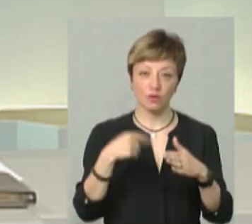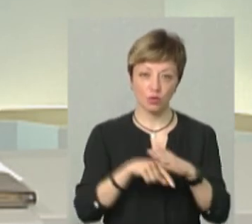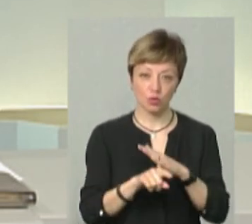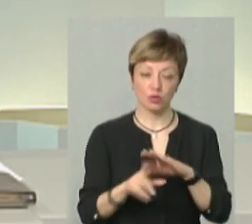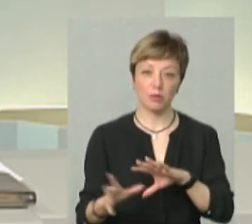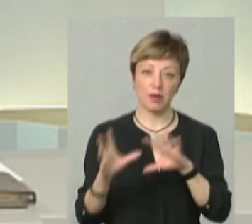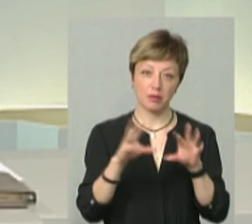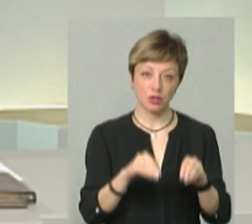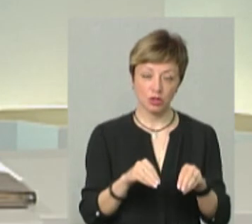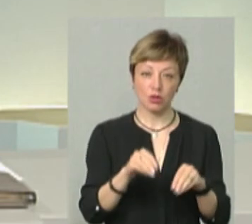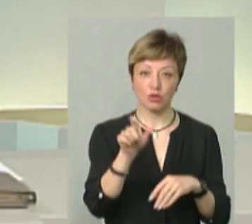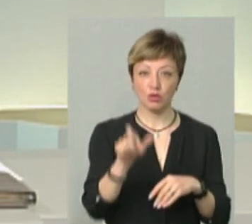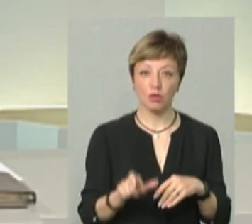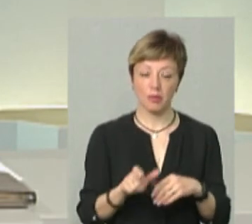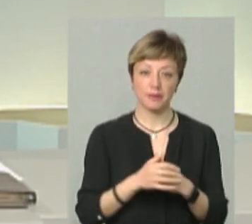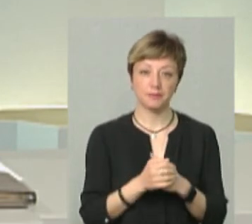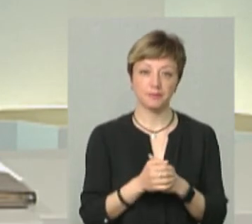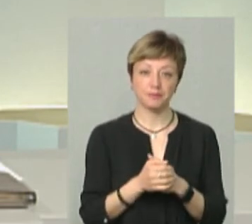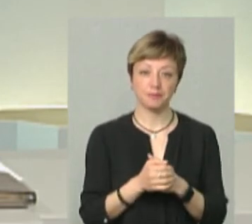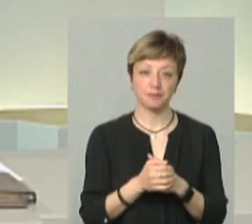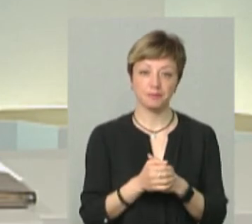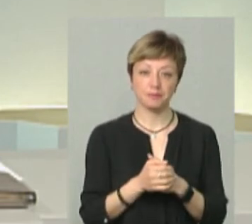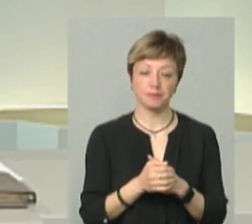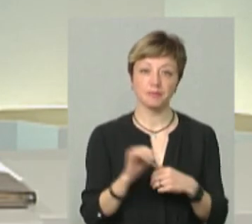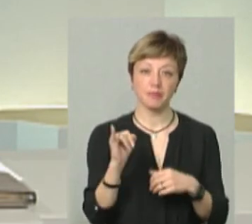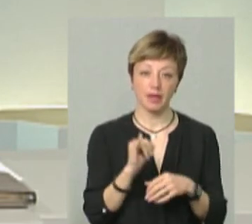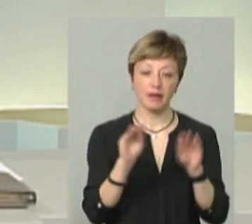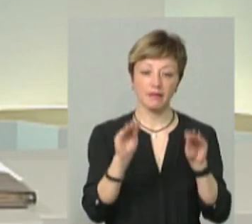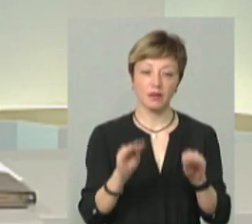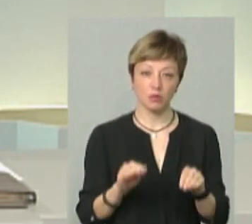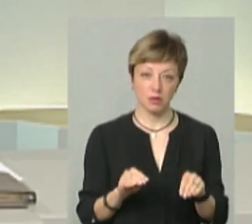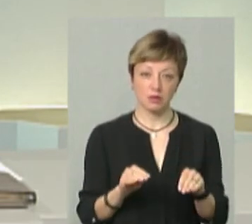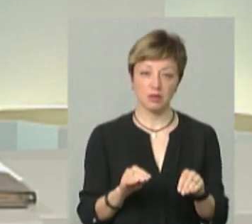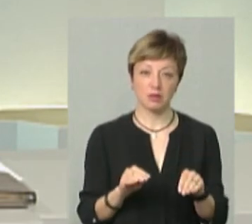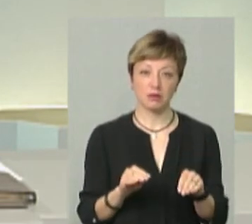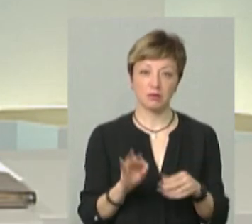копію довідки внутрішньопереміщеної особи і